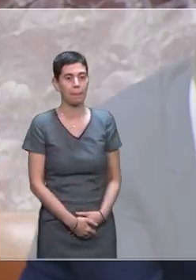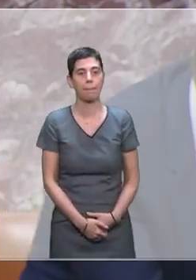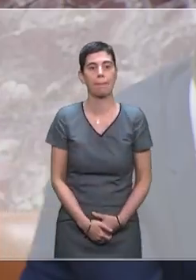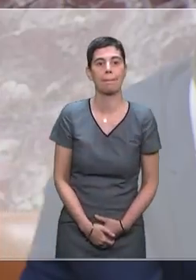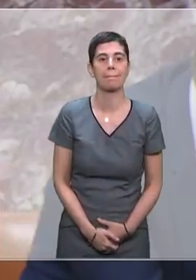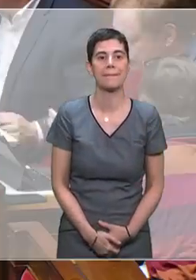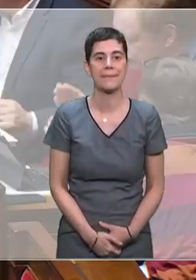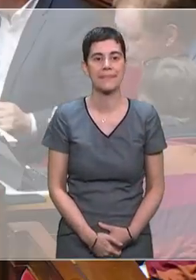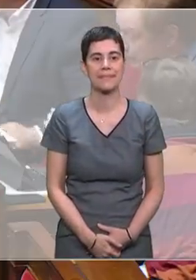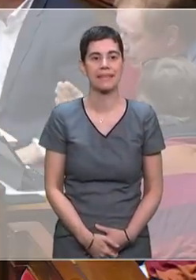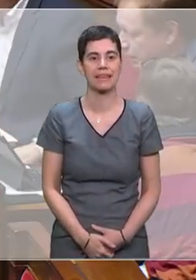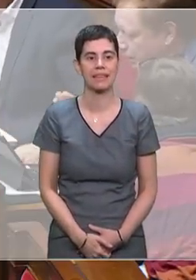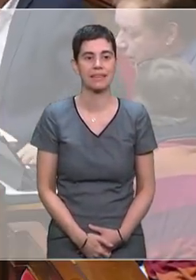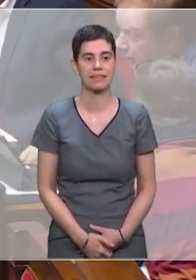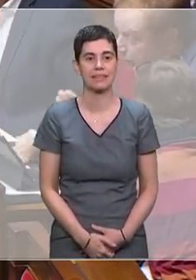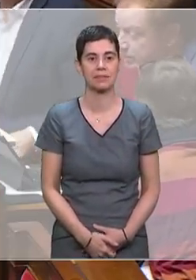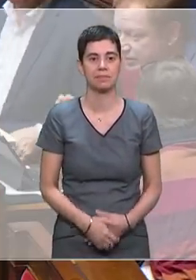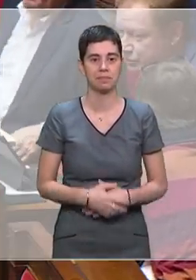républicaine.